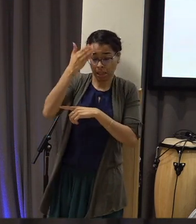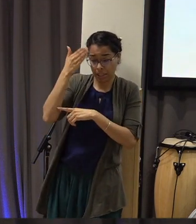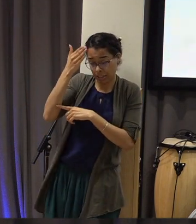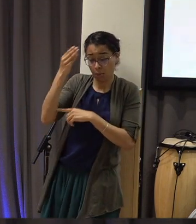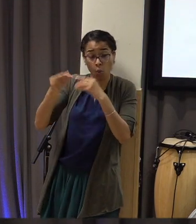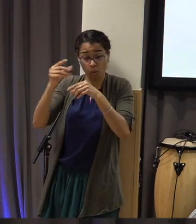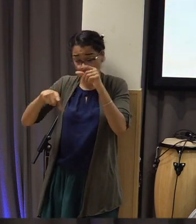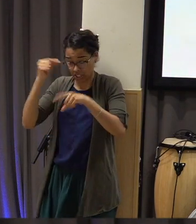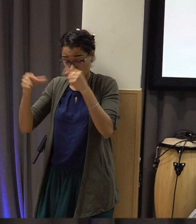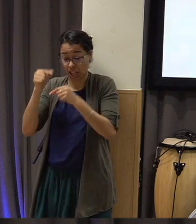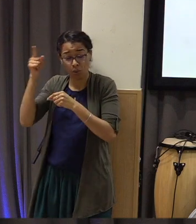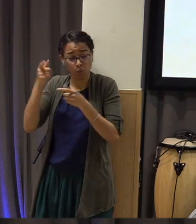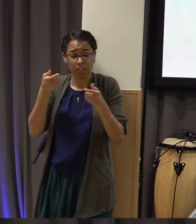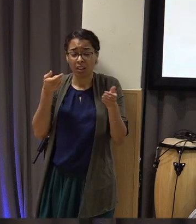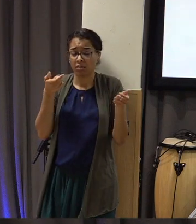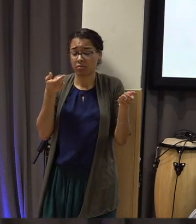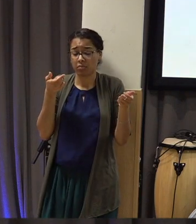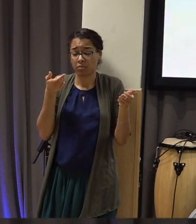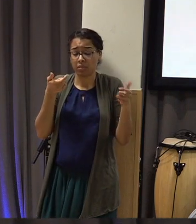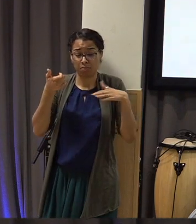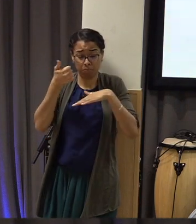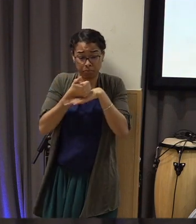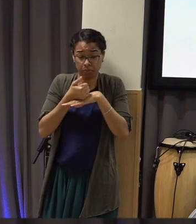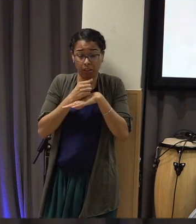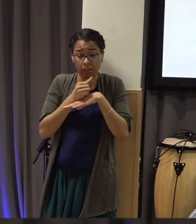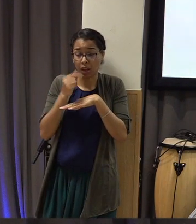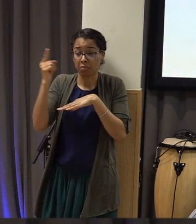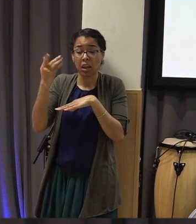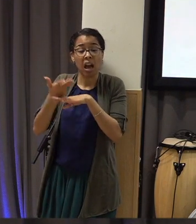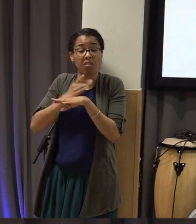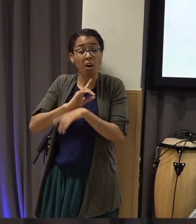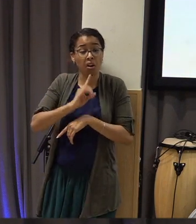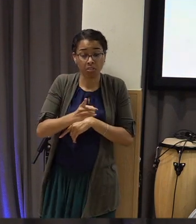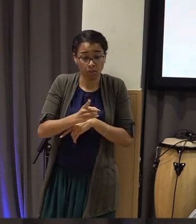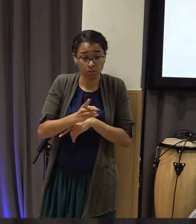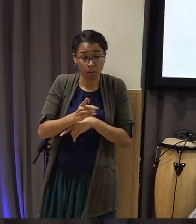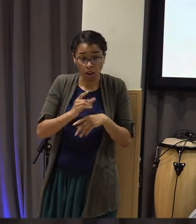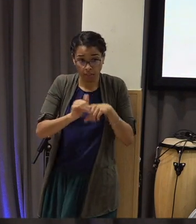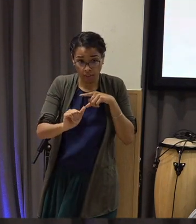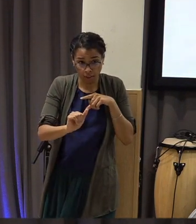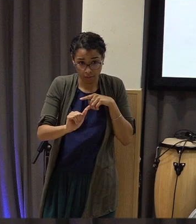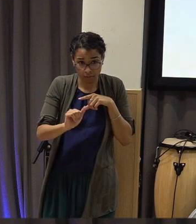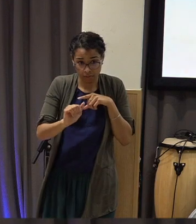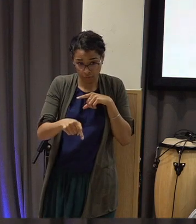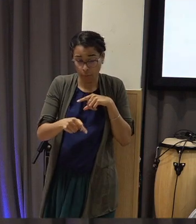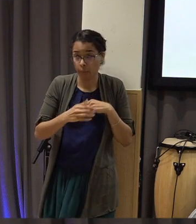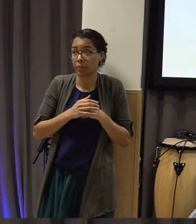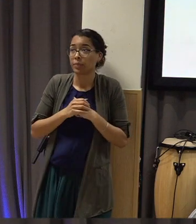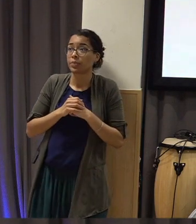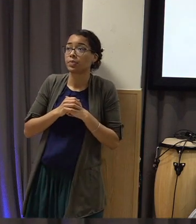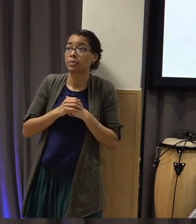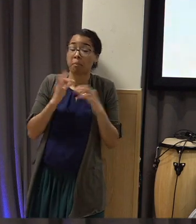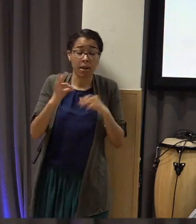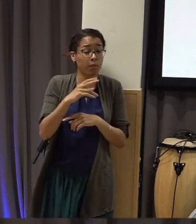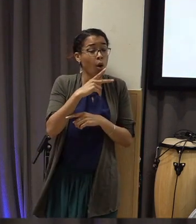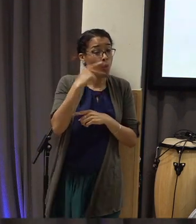ou végétale. Dieu, rien n'arrive sans qu'il l'ait ordonné. Il est souverain sur tout être humain, croyant ou